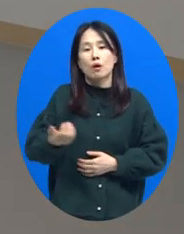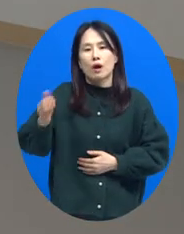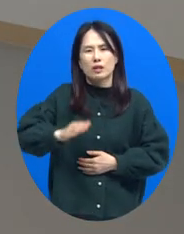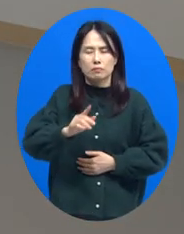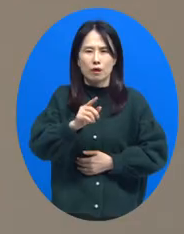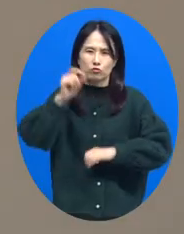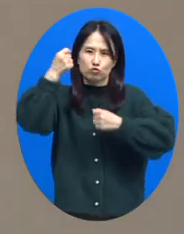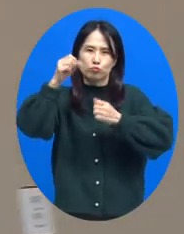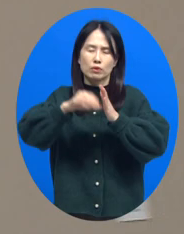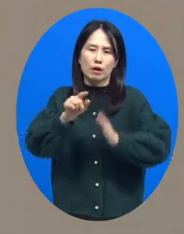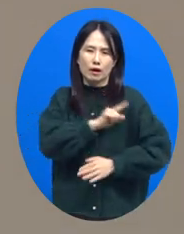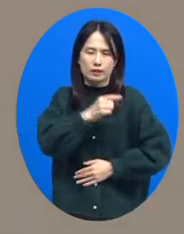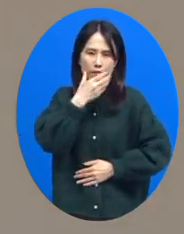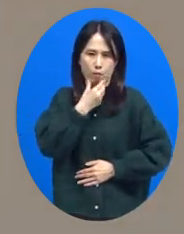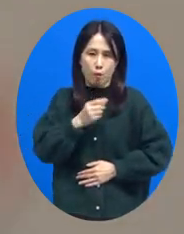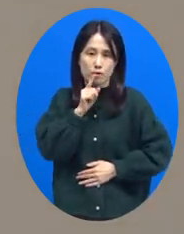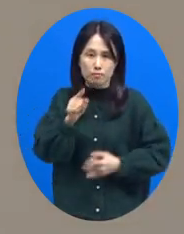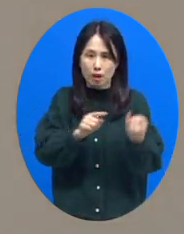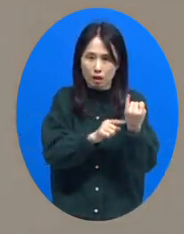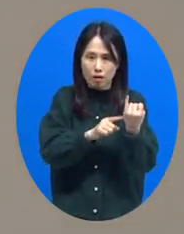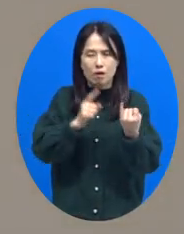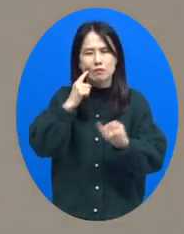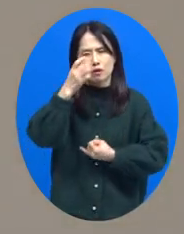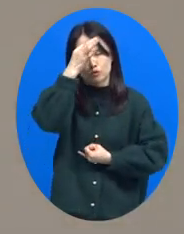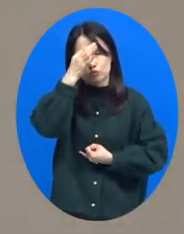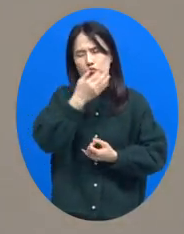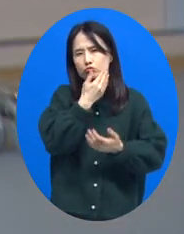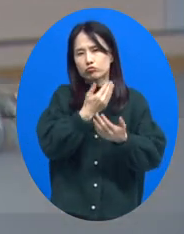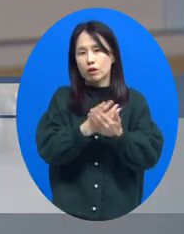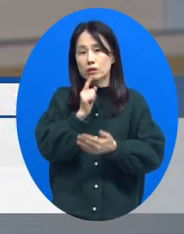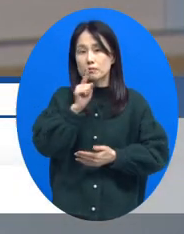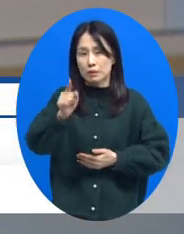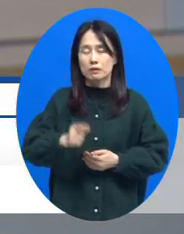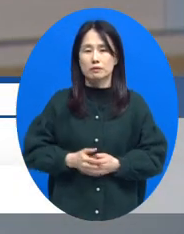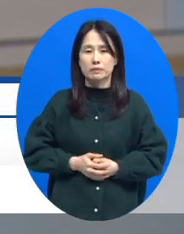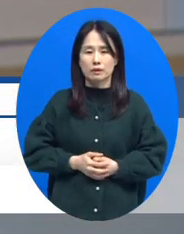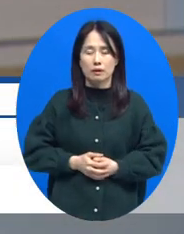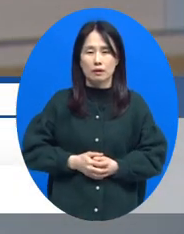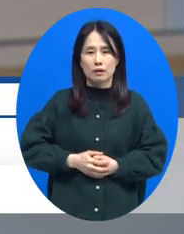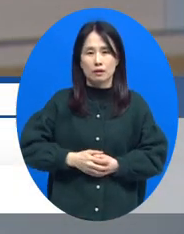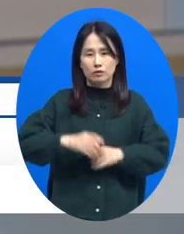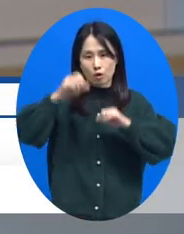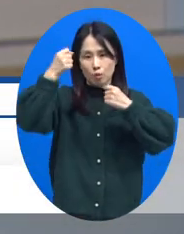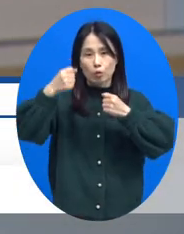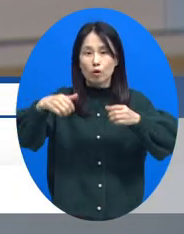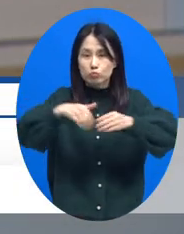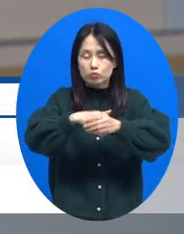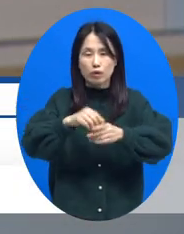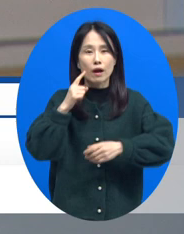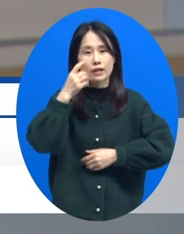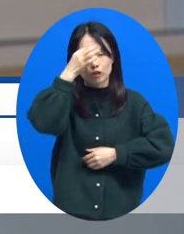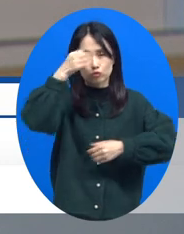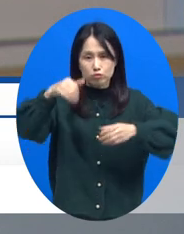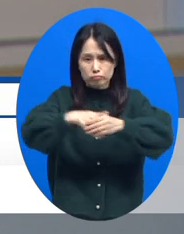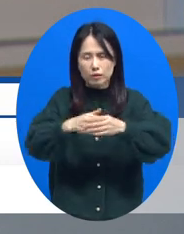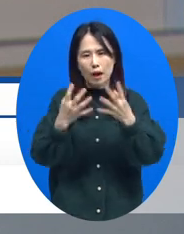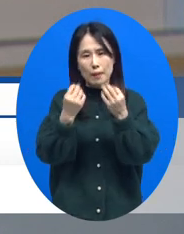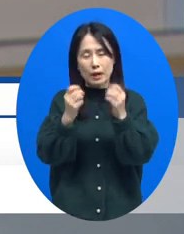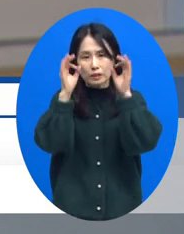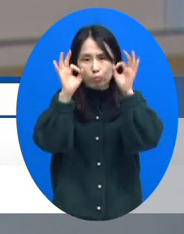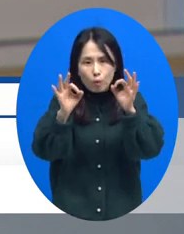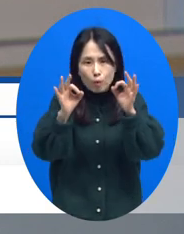가장 행복하다는 신신은 예술의 가치를 놓을 수가 없다고 합니다 공연 문화 그리고 예술문화 이런 것들 많이 접하면서